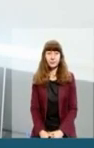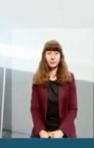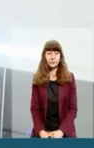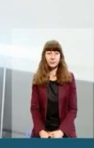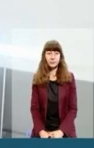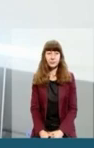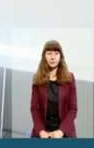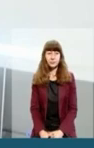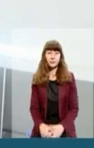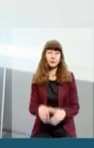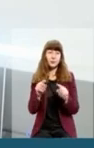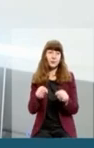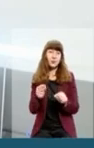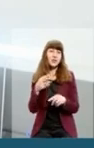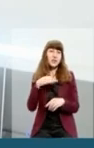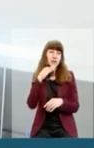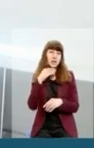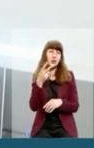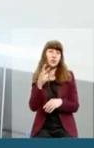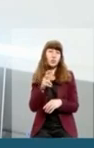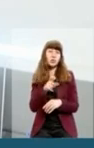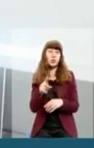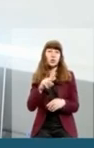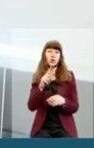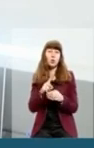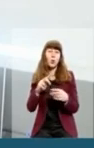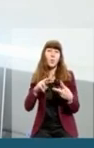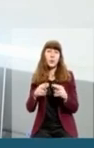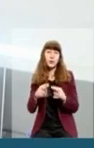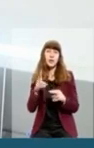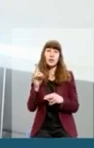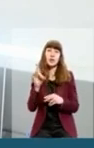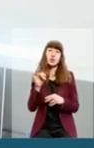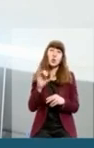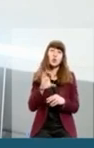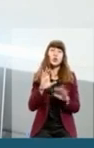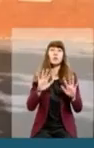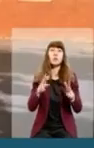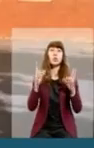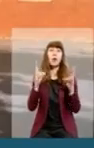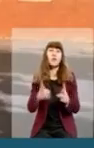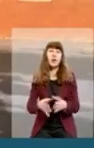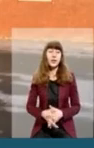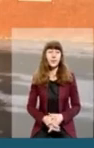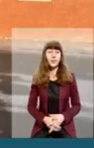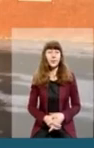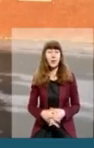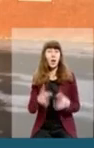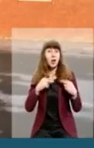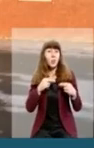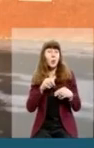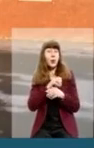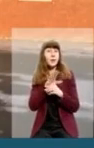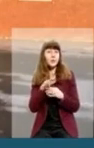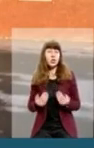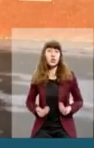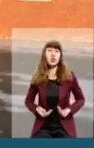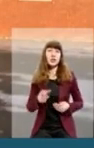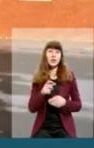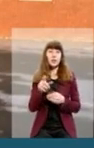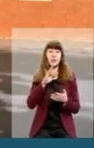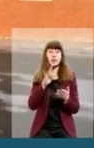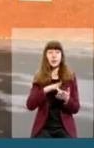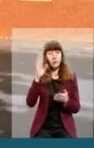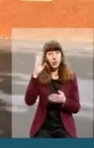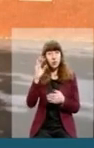насос здесь достаточно двух человек чтобы поменять насос в случае поломки в случае аварии работа по обеспечению жителей сел